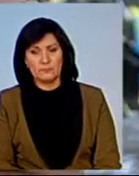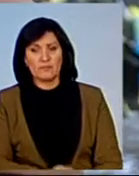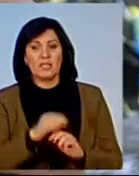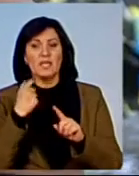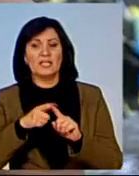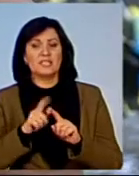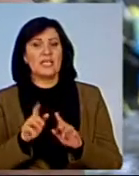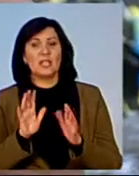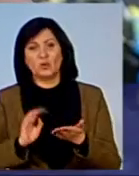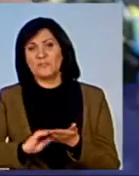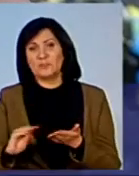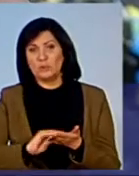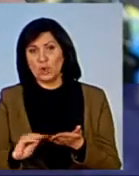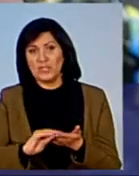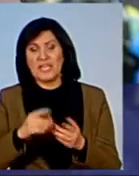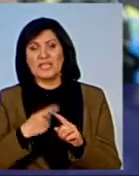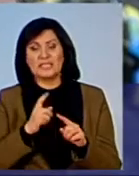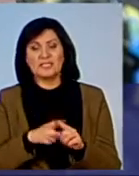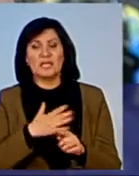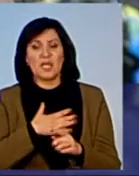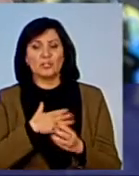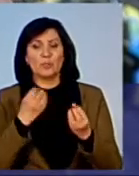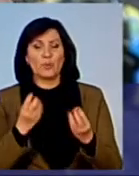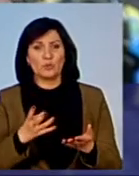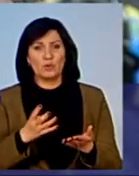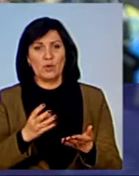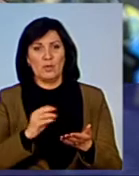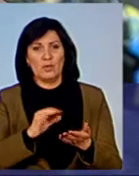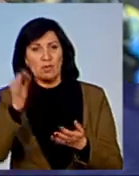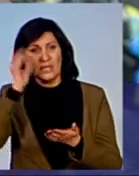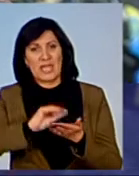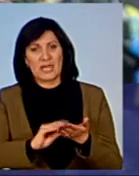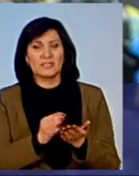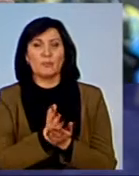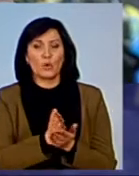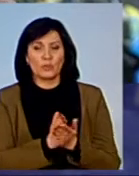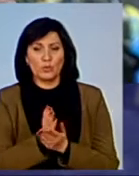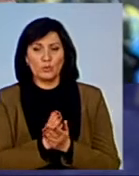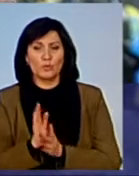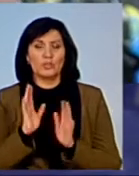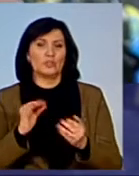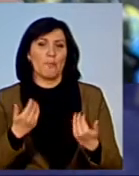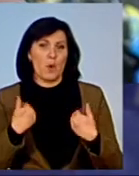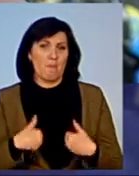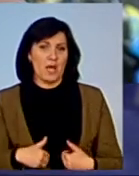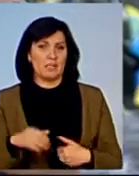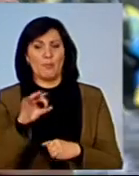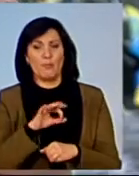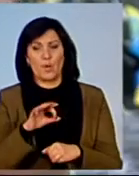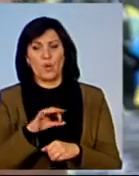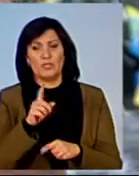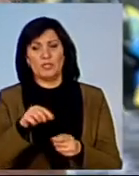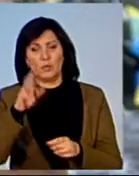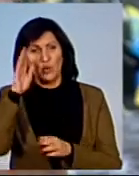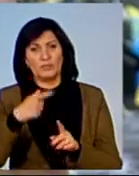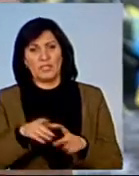Це не зовсім щоденник, це радше просто нариси про службу. Ну там не лише про мене, там про тих хлопців,